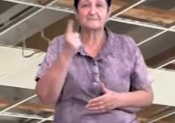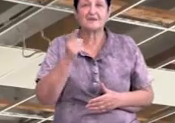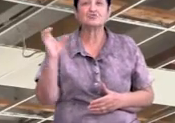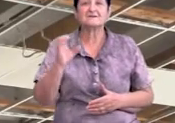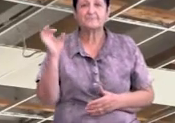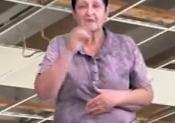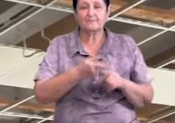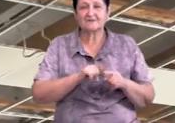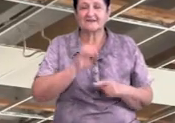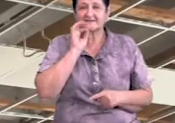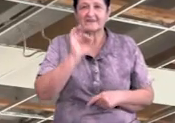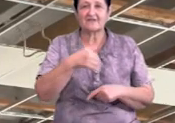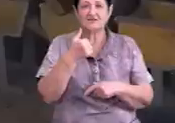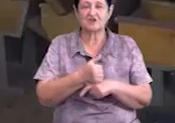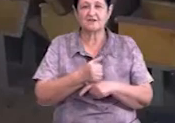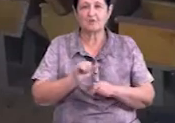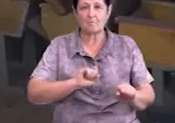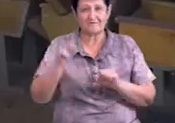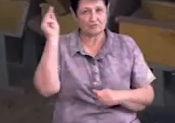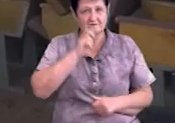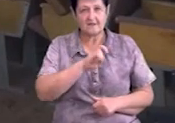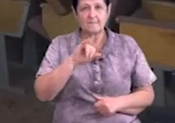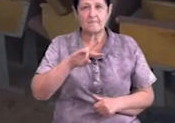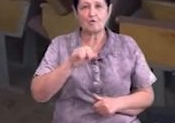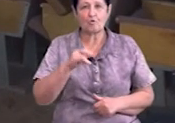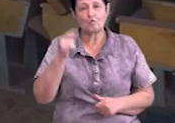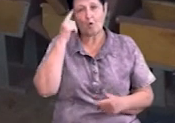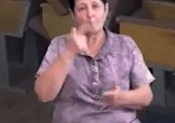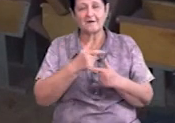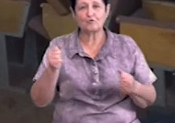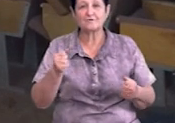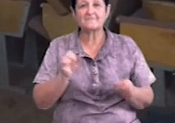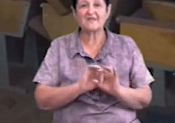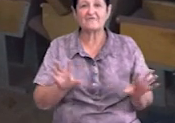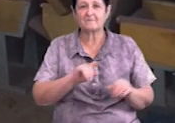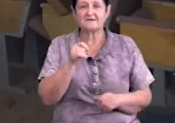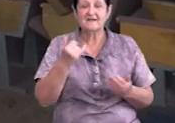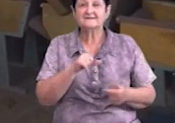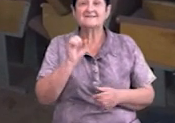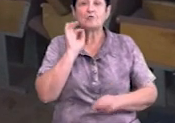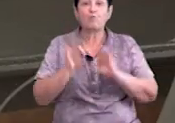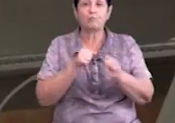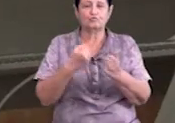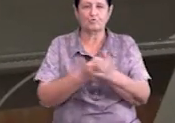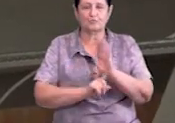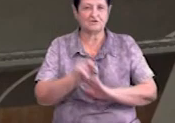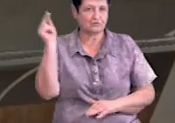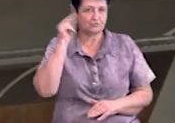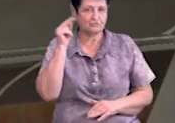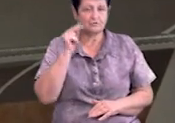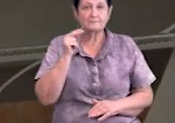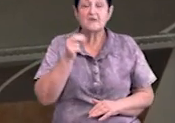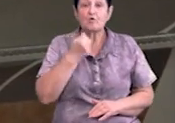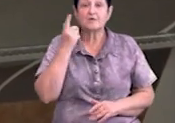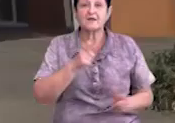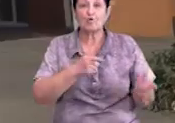начальник управління освіти Василь Білогура. Оприлюднили інформацію сьогодні, за добу до початку нового навчального року, коли були готові